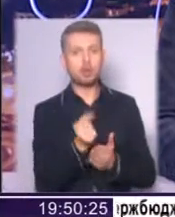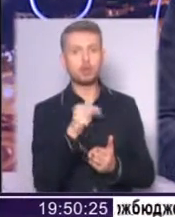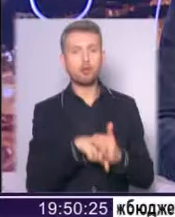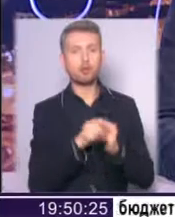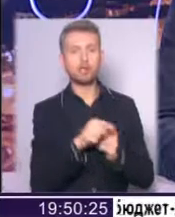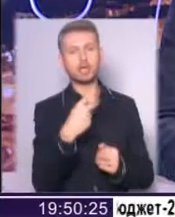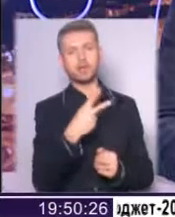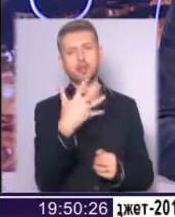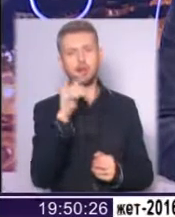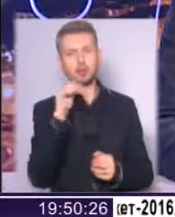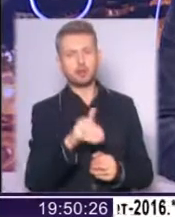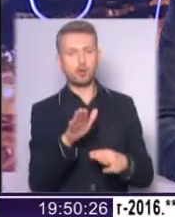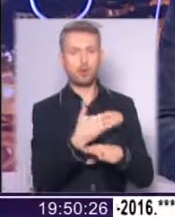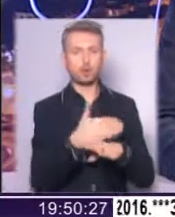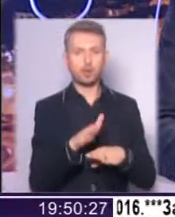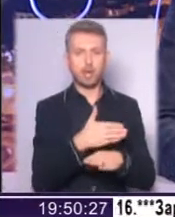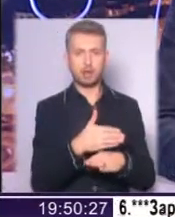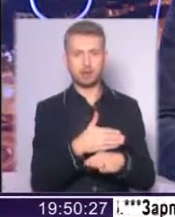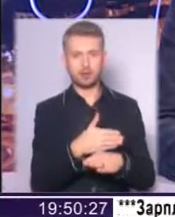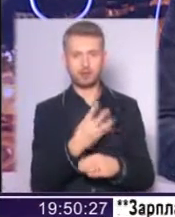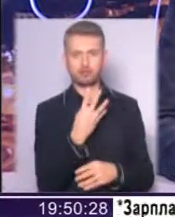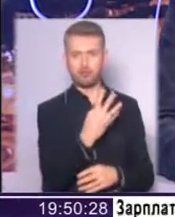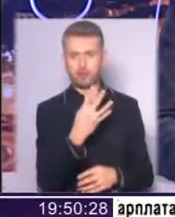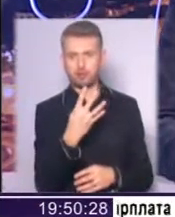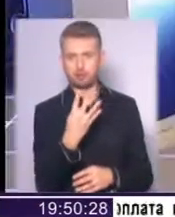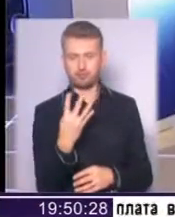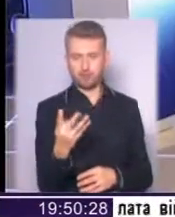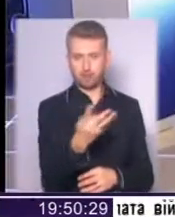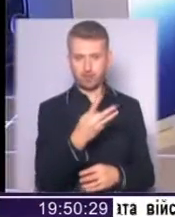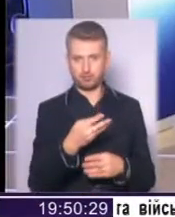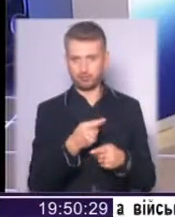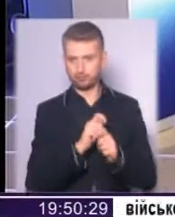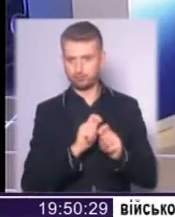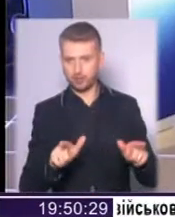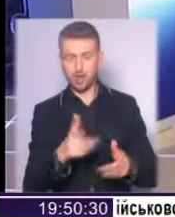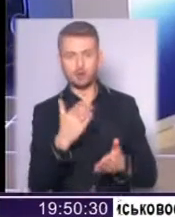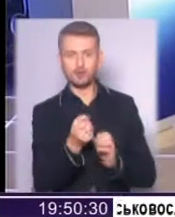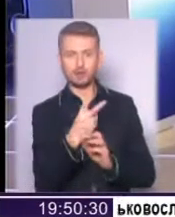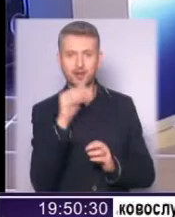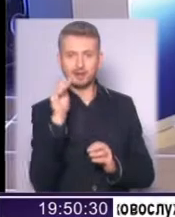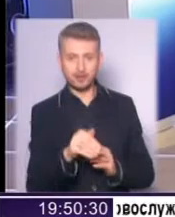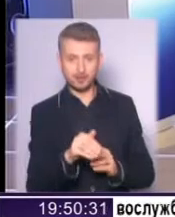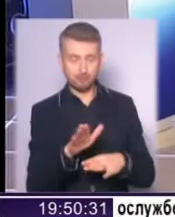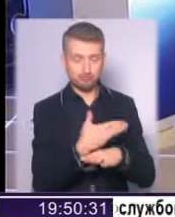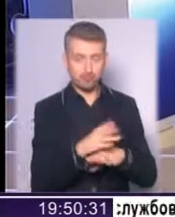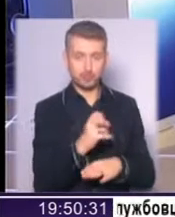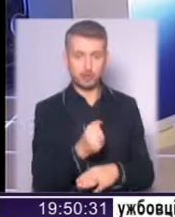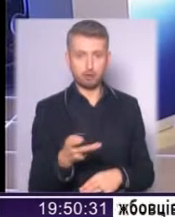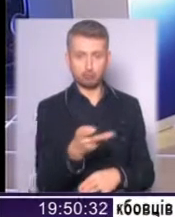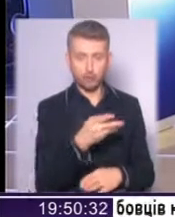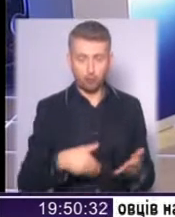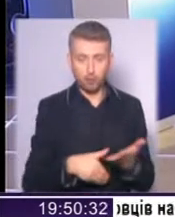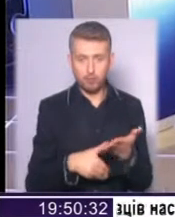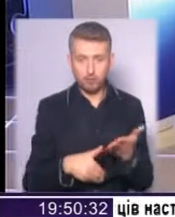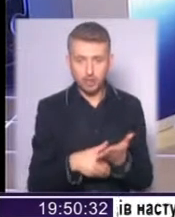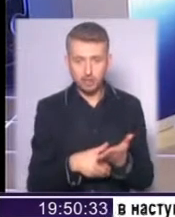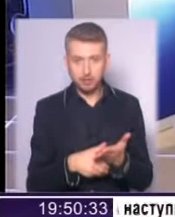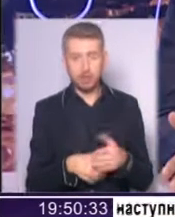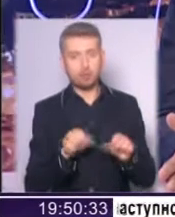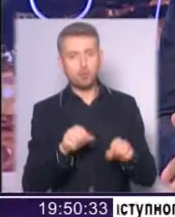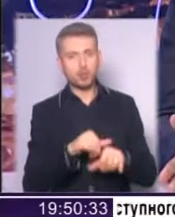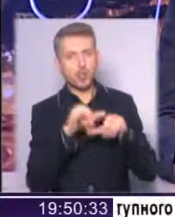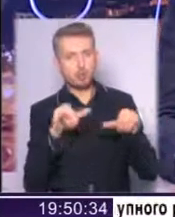помічник отримує 12 тисяч гривень. Якщо там збільшили зараз в бюджеті до 25, тобто в тебе є можливість 4 мати помічника до 4